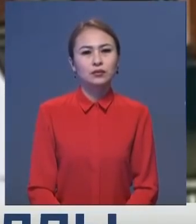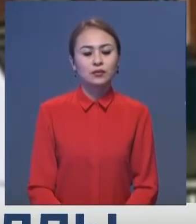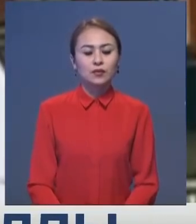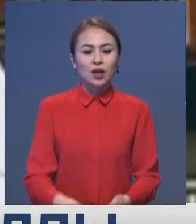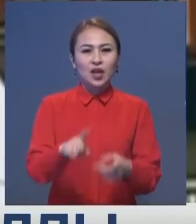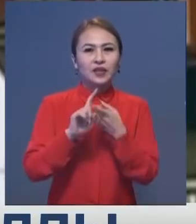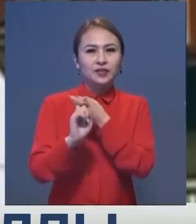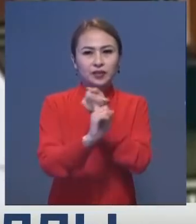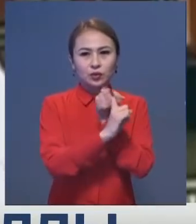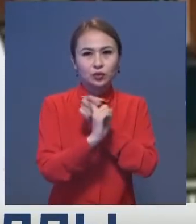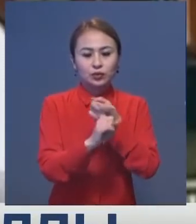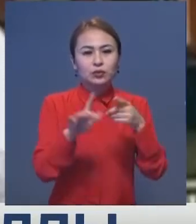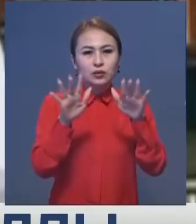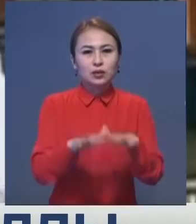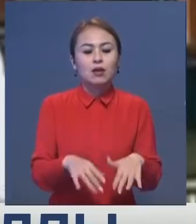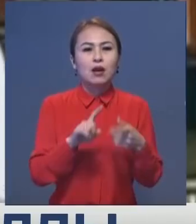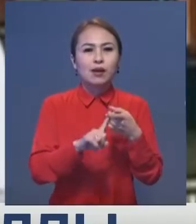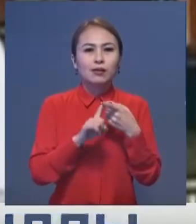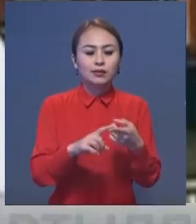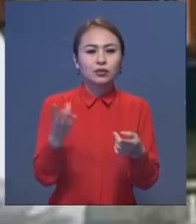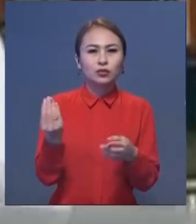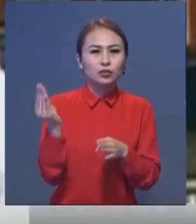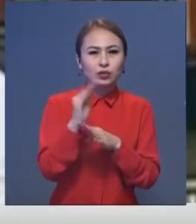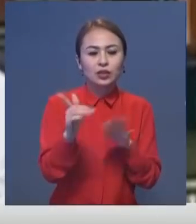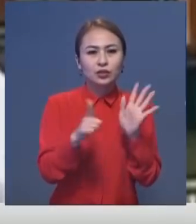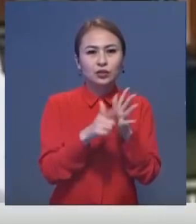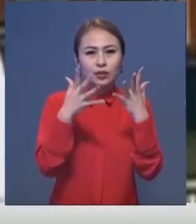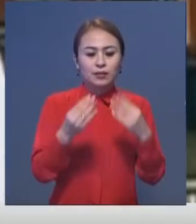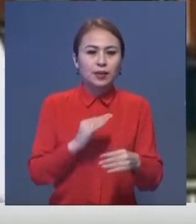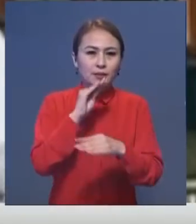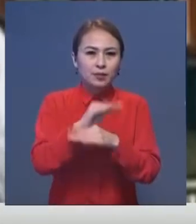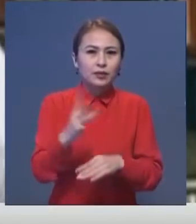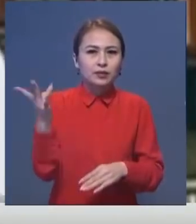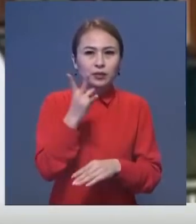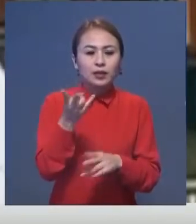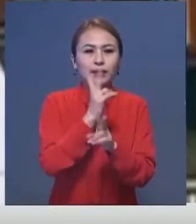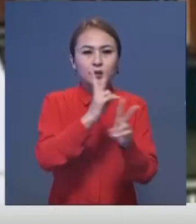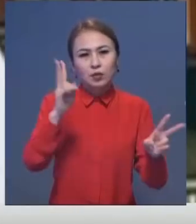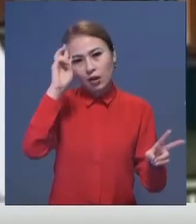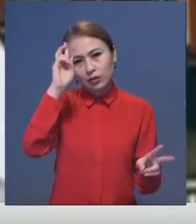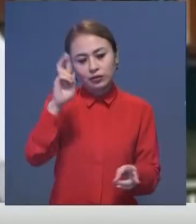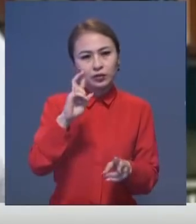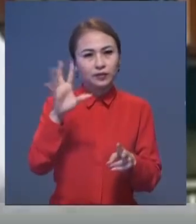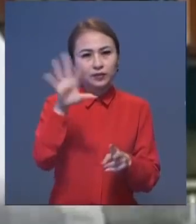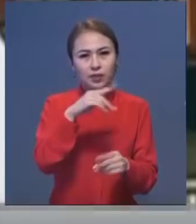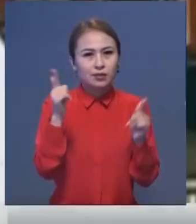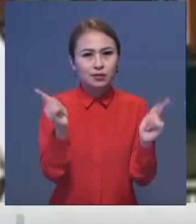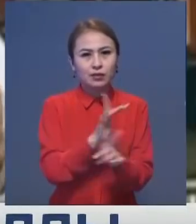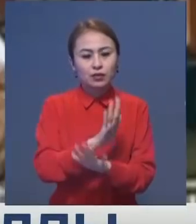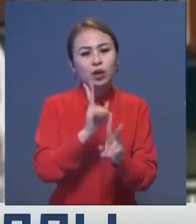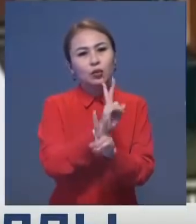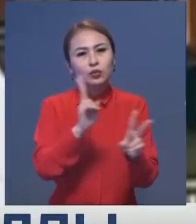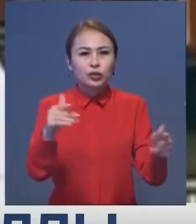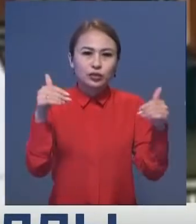Вирустың тарауын тежеу үшін қатаң карантинді тағы 7 күнге ұзартуға мәжбүрміз. Кейбір елдер тиісті қадамға бармай отыр. Енді